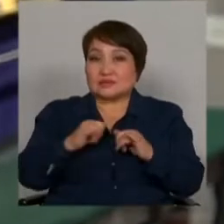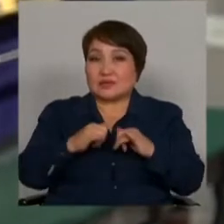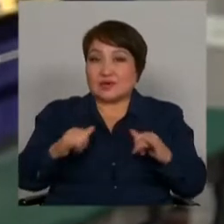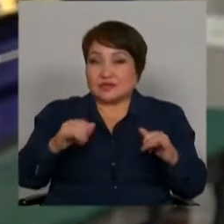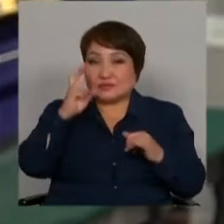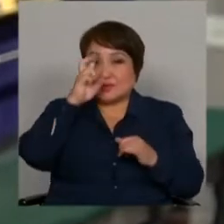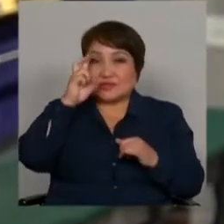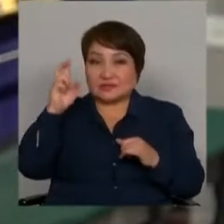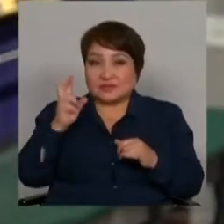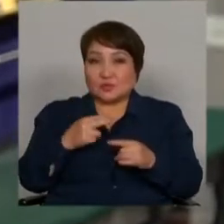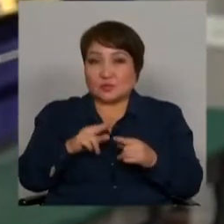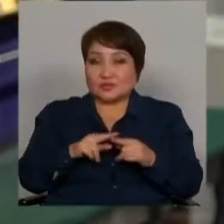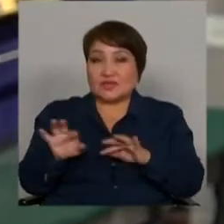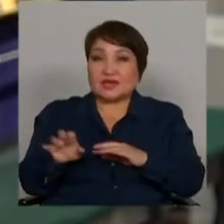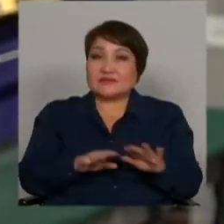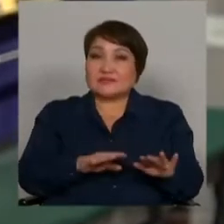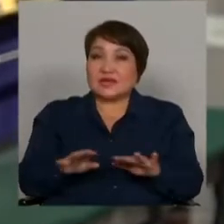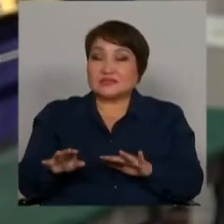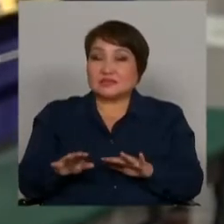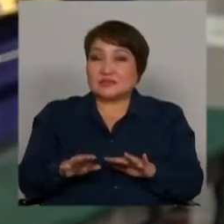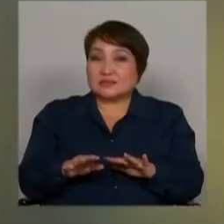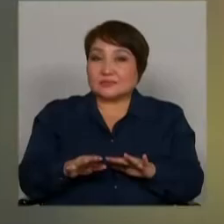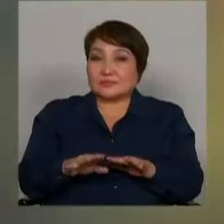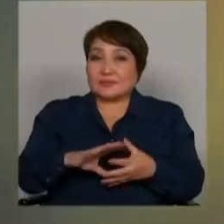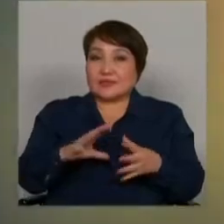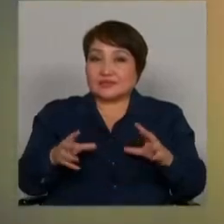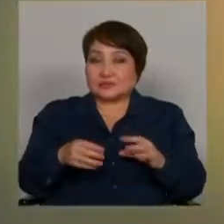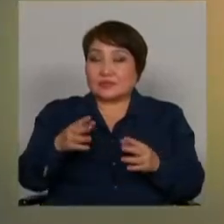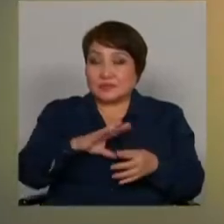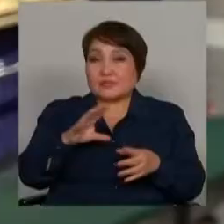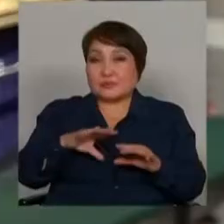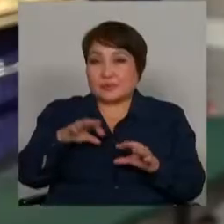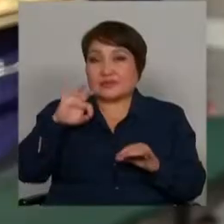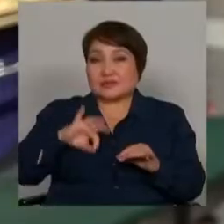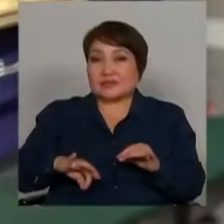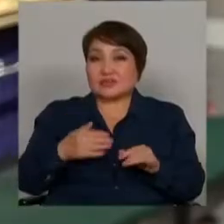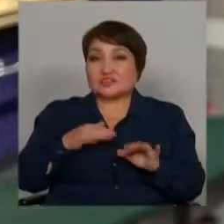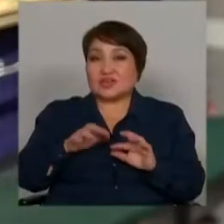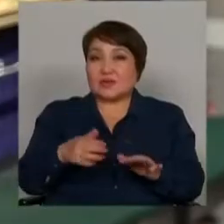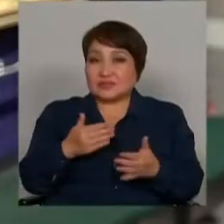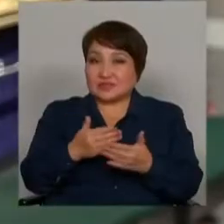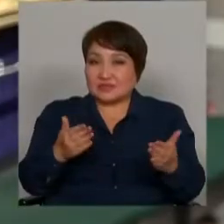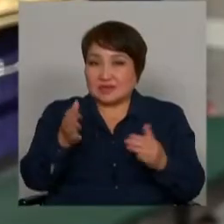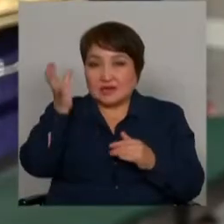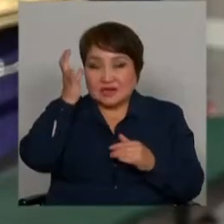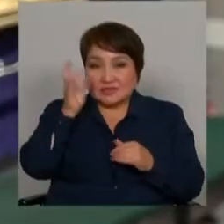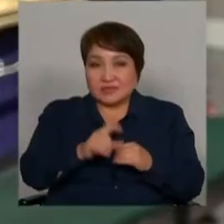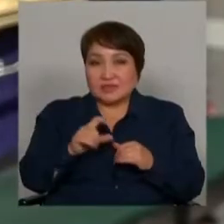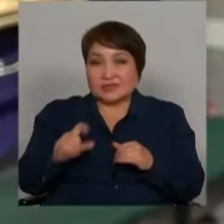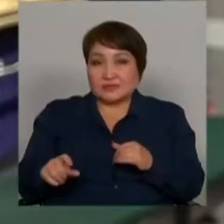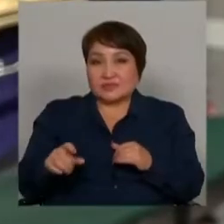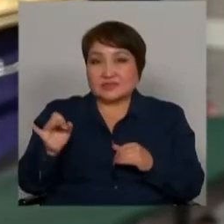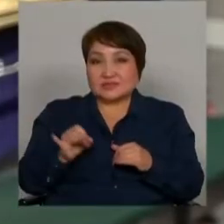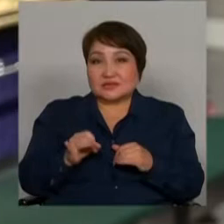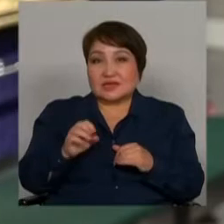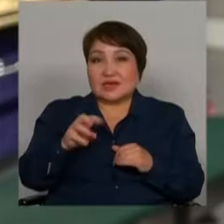енді осы әдіс-тәсілді жалпы пайдаланады. Іс-шараға біздің академиктеріміз, енді